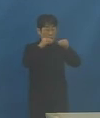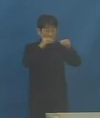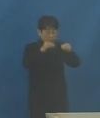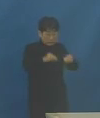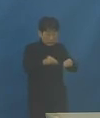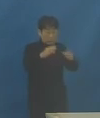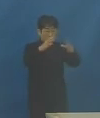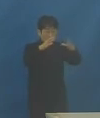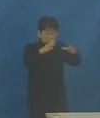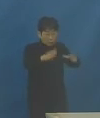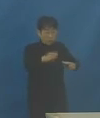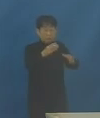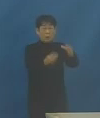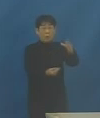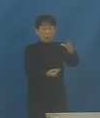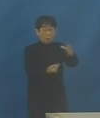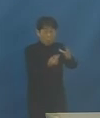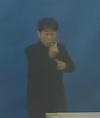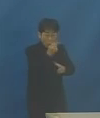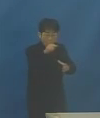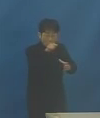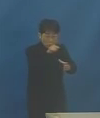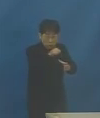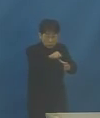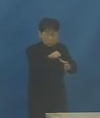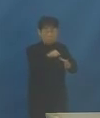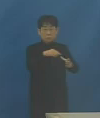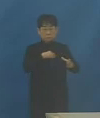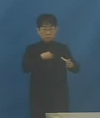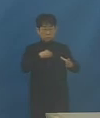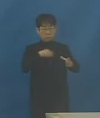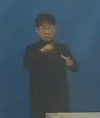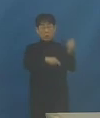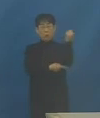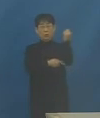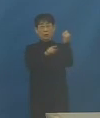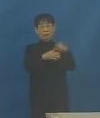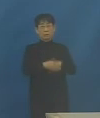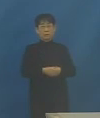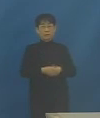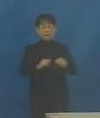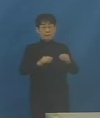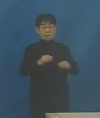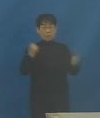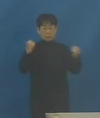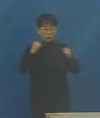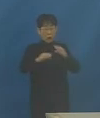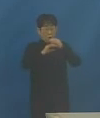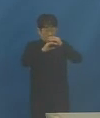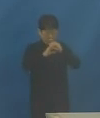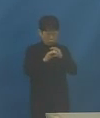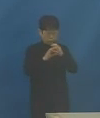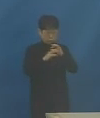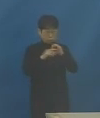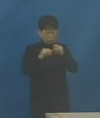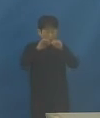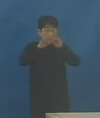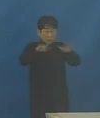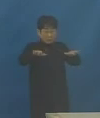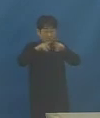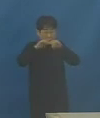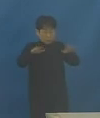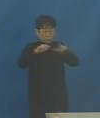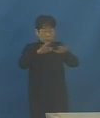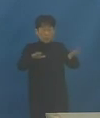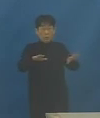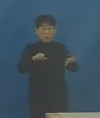いうことになるわけですで結構あの力を入れて吹けばそれだけ飛沫が出るわけですで大声